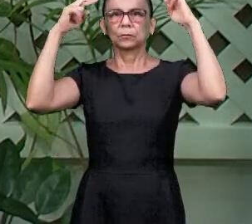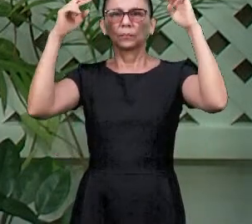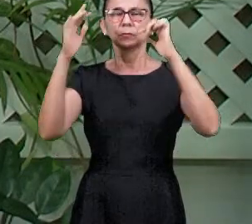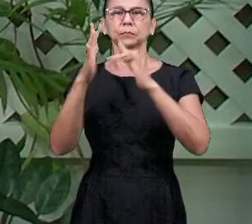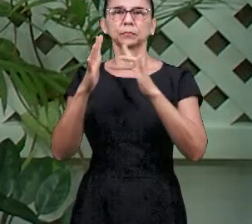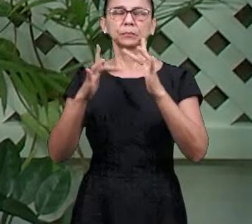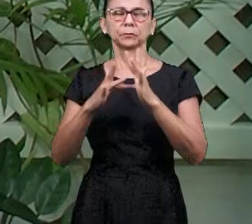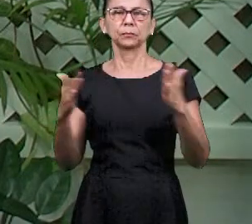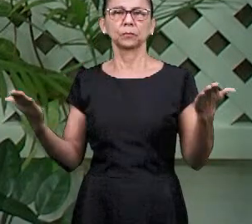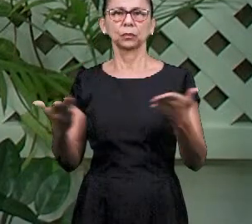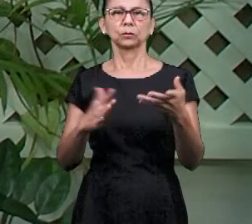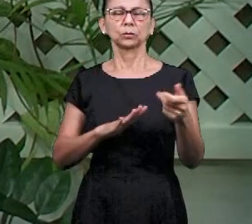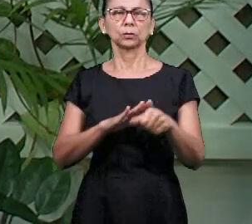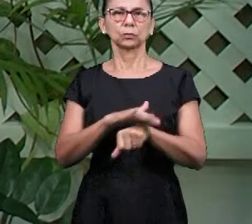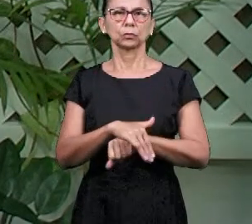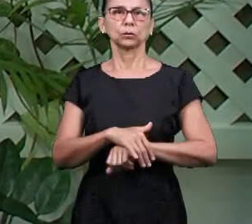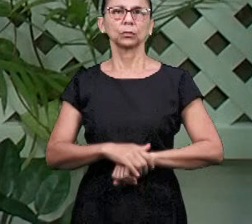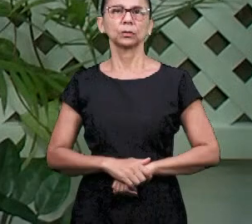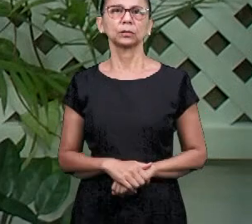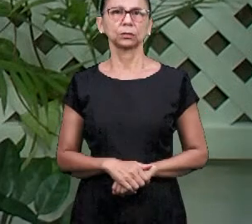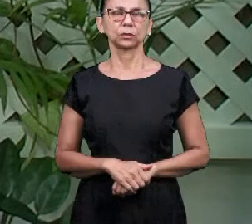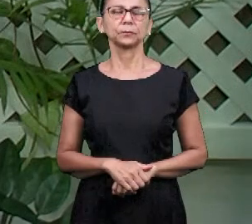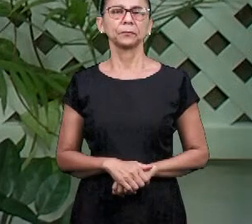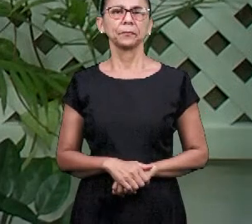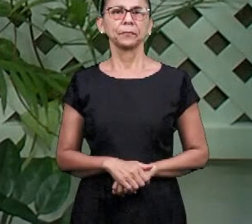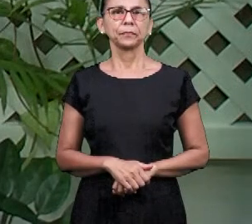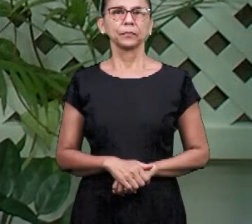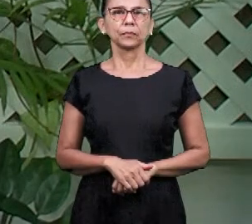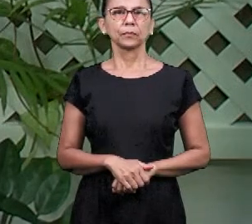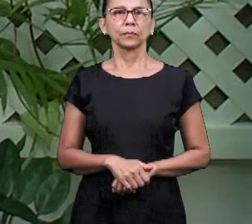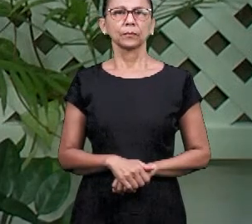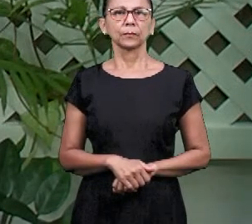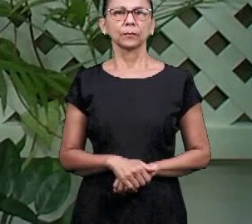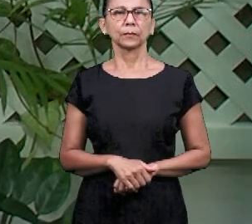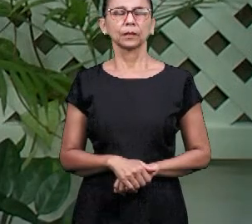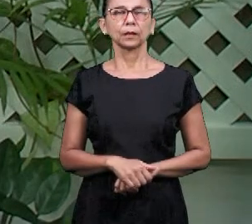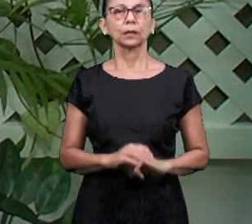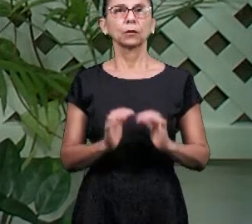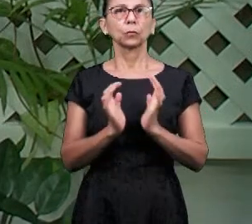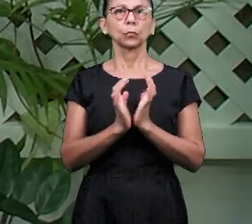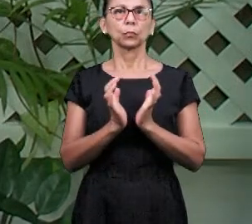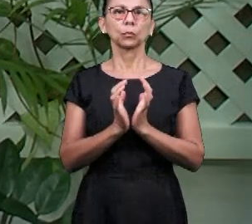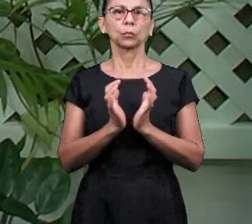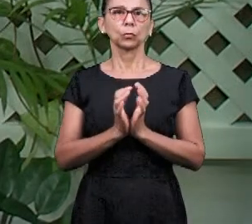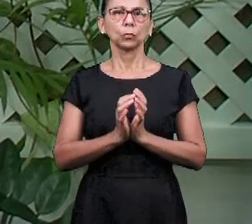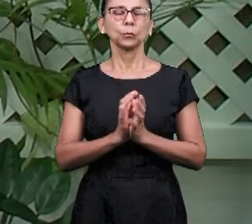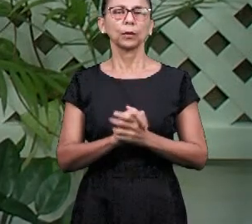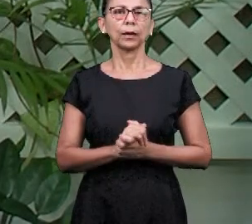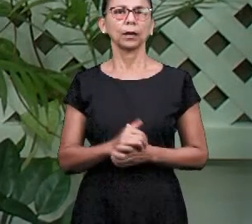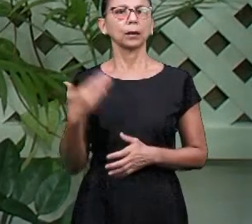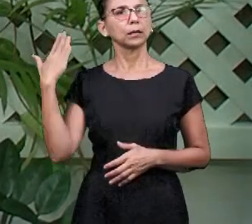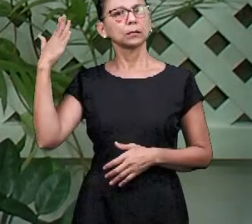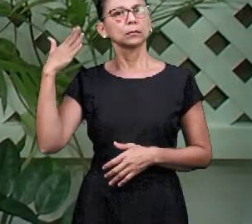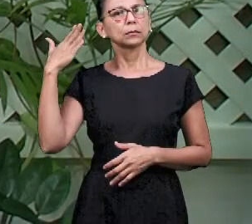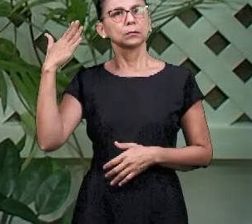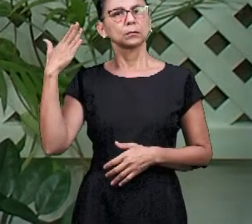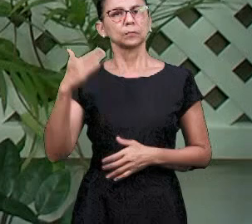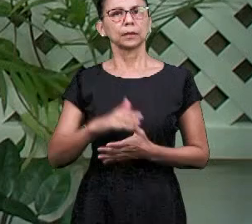culte. Mes frères, j'ai une réponse. Jésus allait où? En Galilée. Il a très bien répondu. Il a lu la